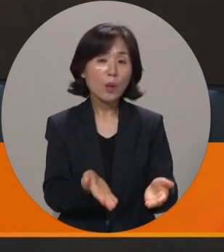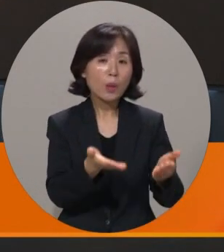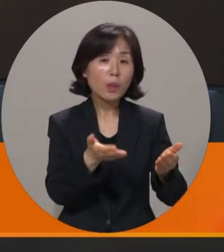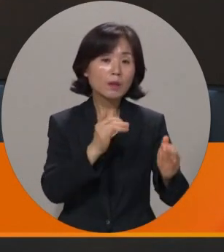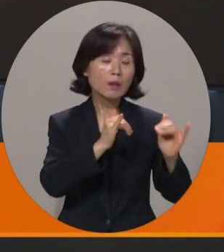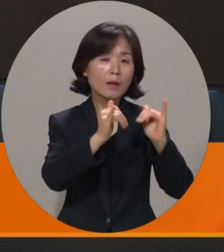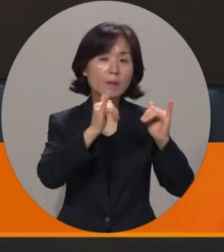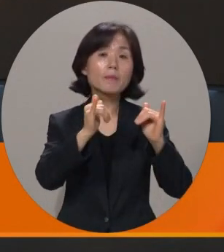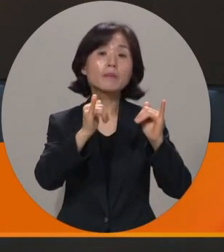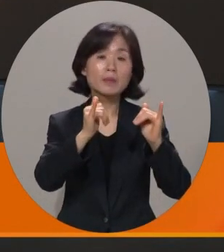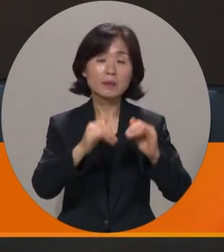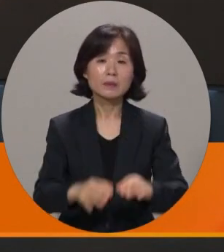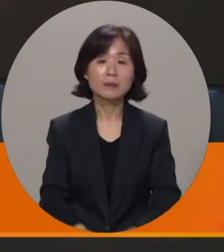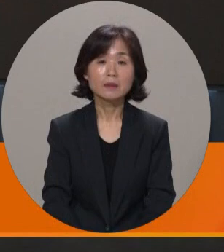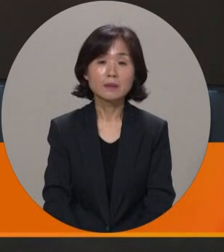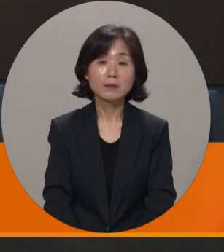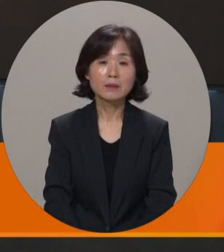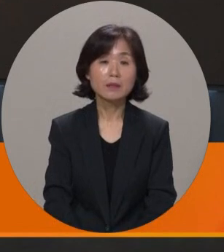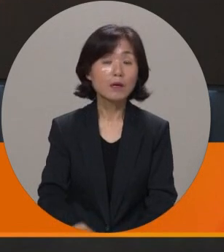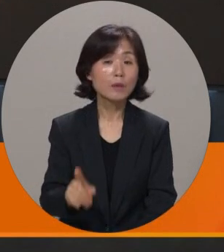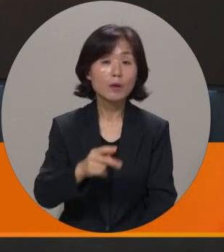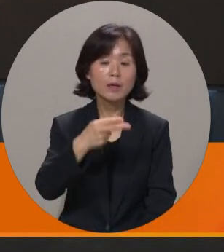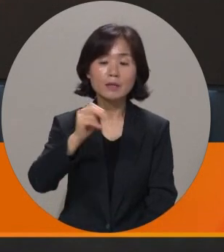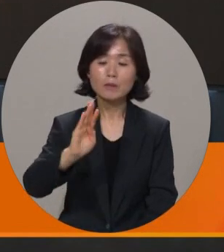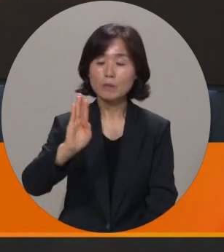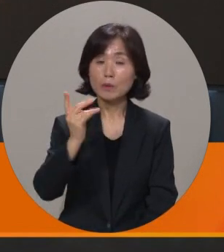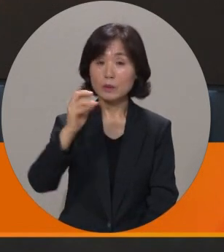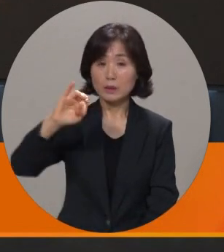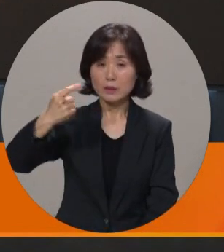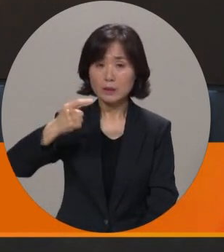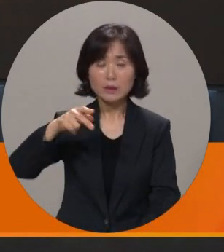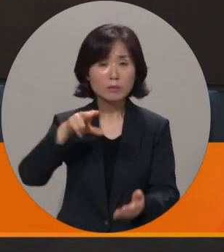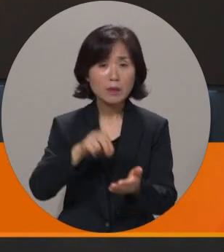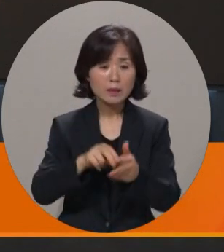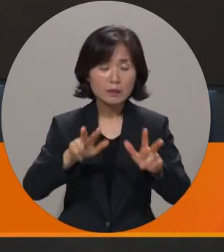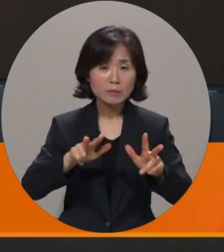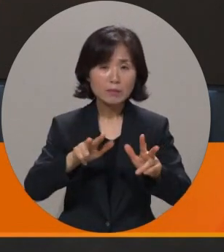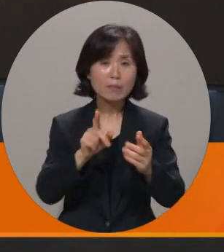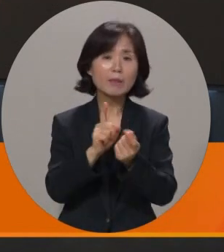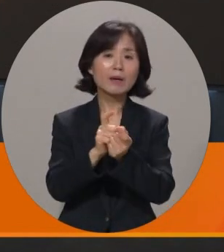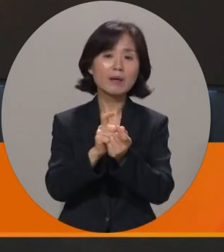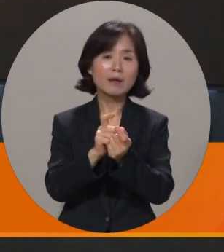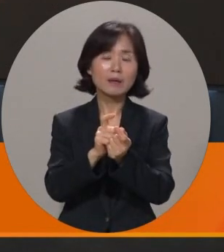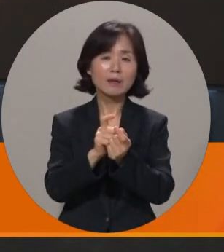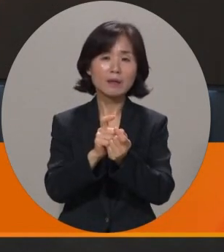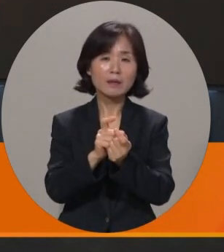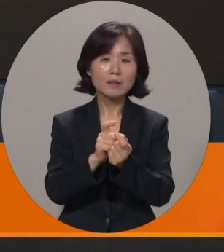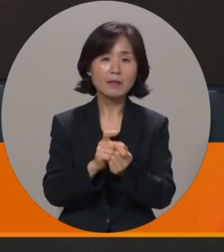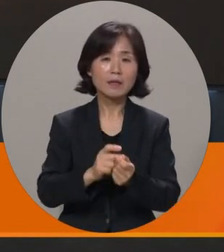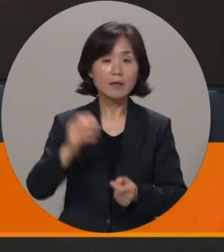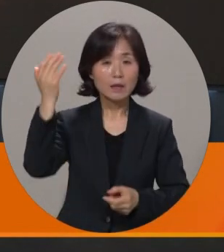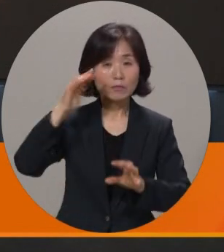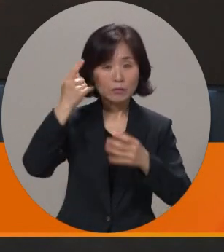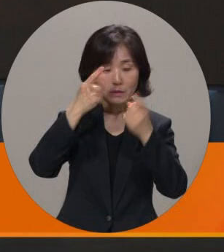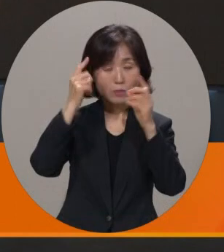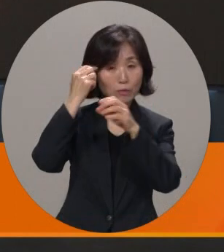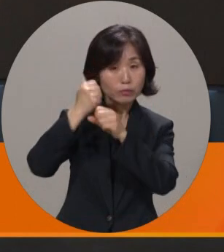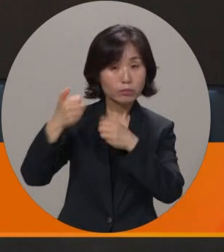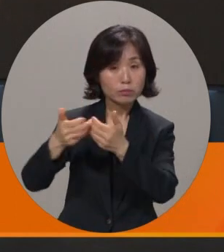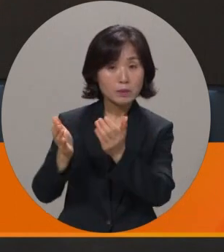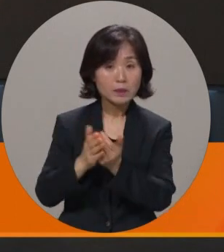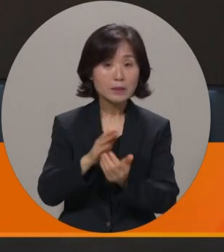돌린 사건이 있었습니다. 이른바 딥보이스 문제가 현실화된 건데요. 국내 대학 연구진이